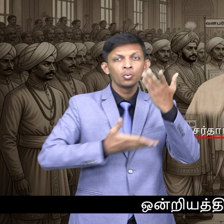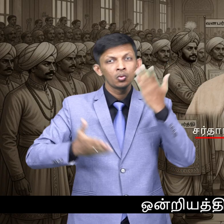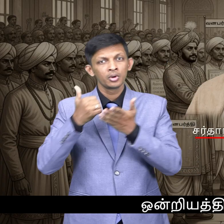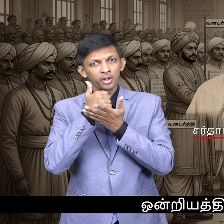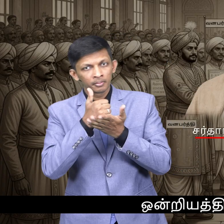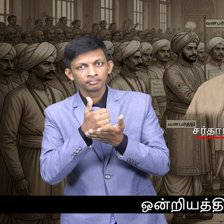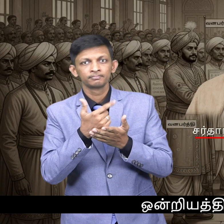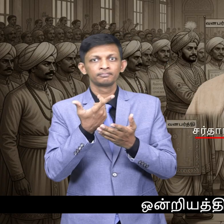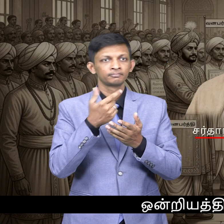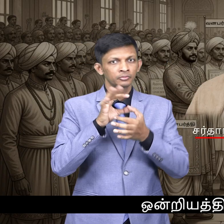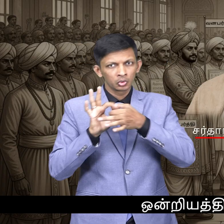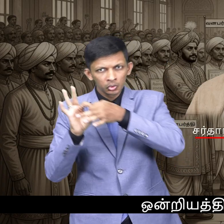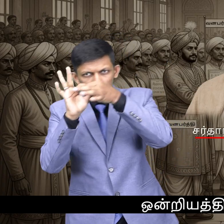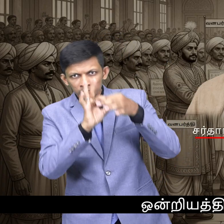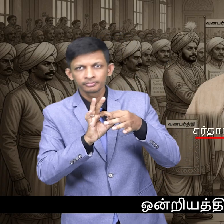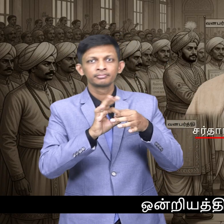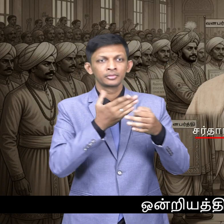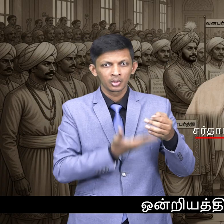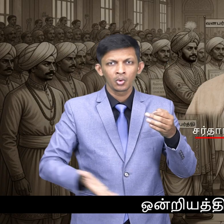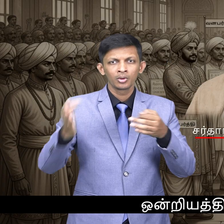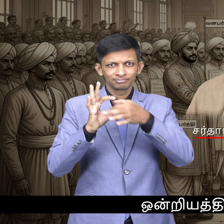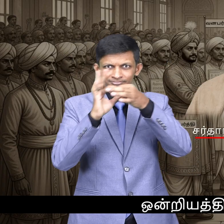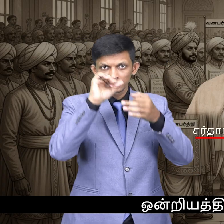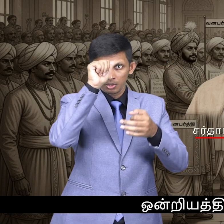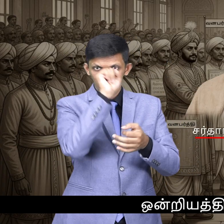இந்திய ஒன்றியத்தில் இணைக்க உதவினார்.